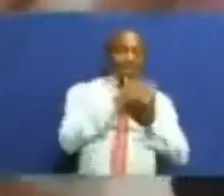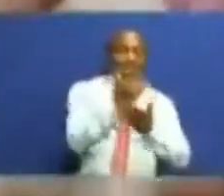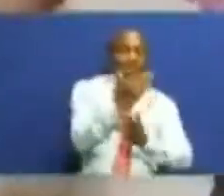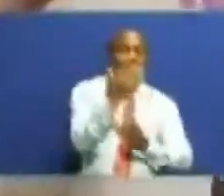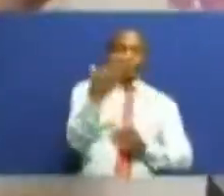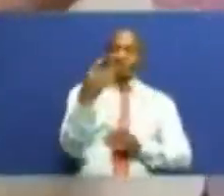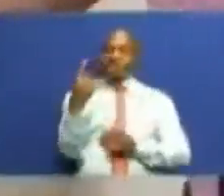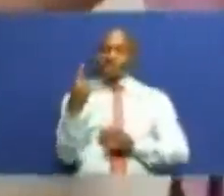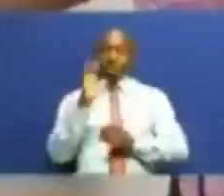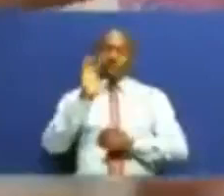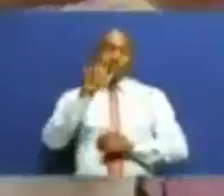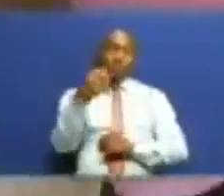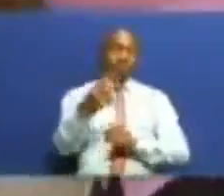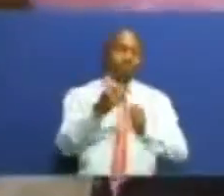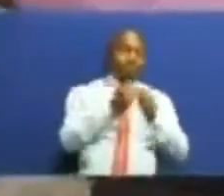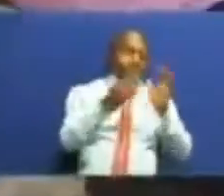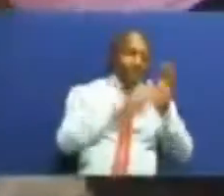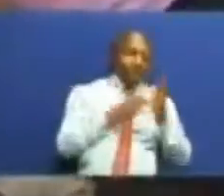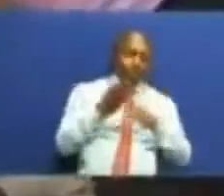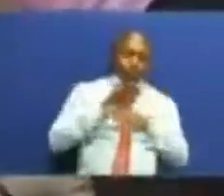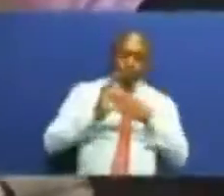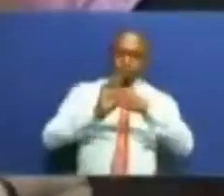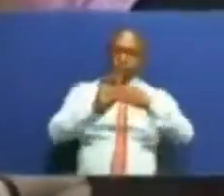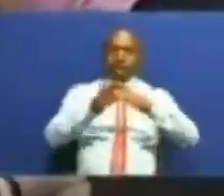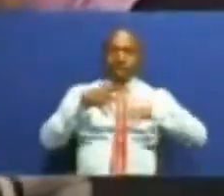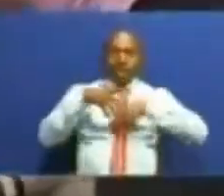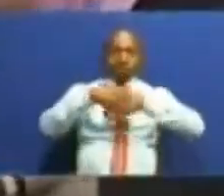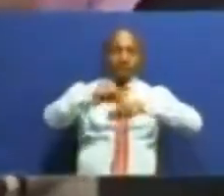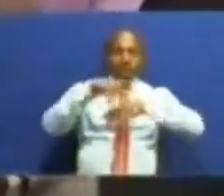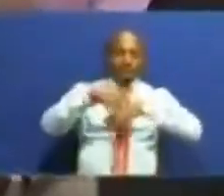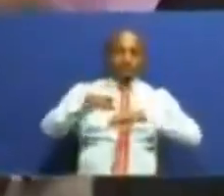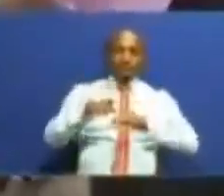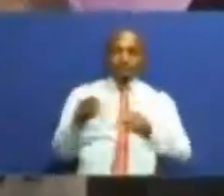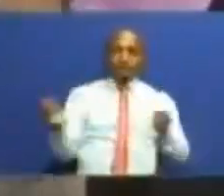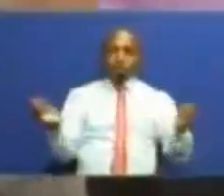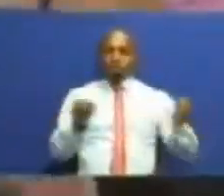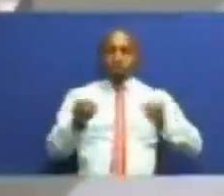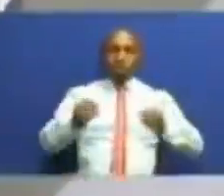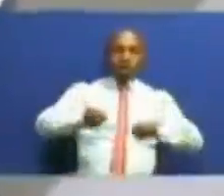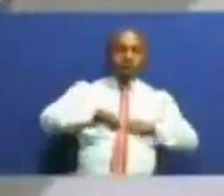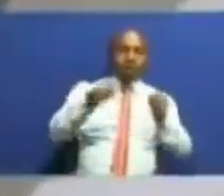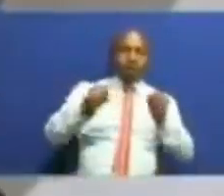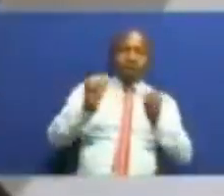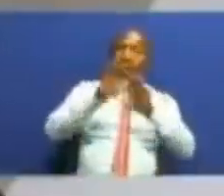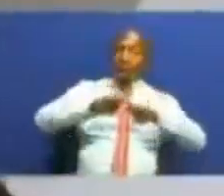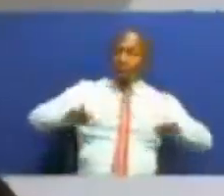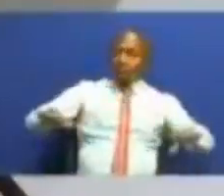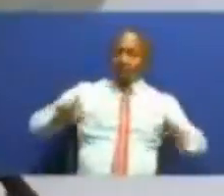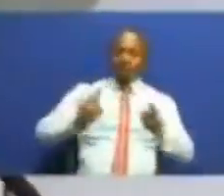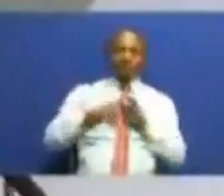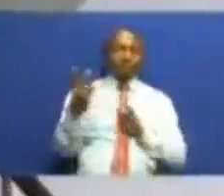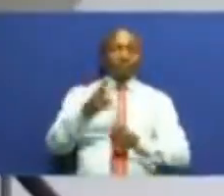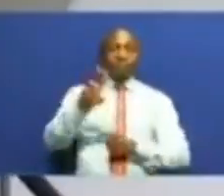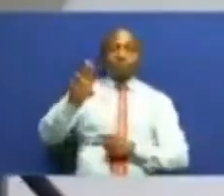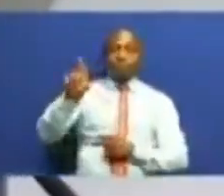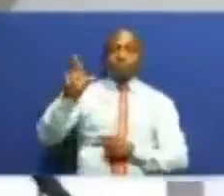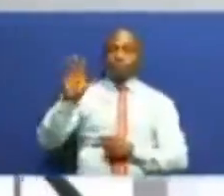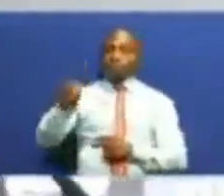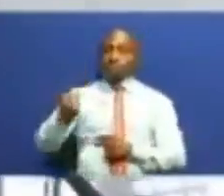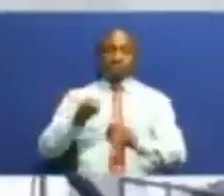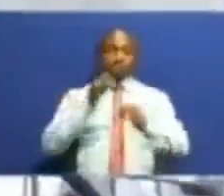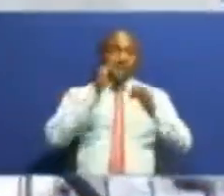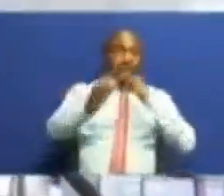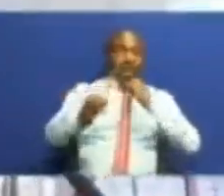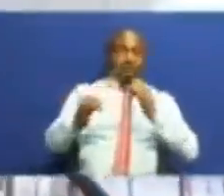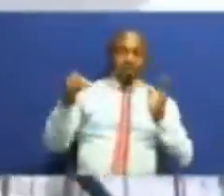mwaka 2018 juu ya kushiriki maandamano yanayochochea uvunjifu wa amani. Hata hivyo, Ulomi amekana kufikishwa